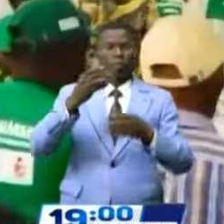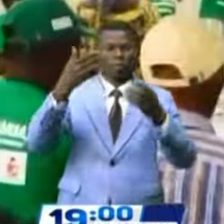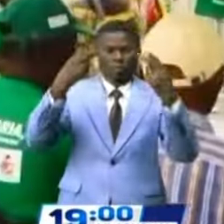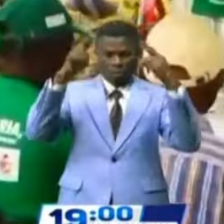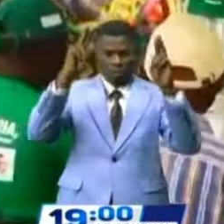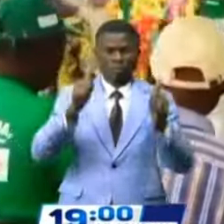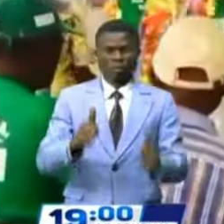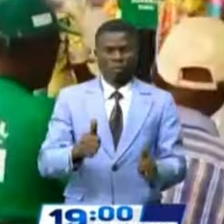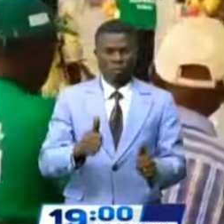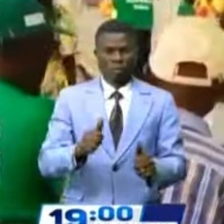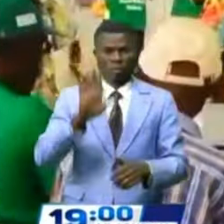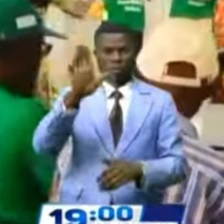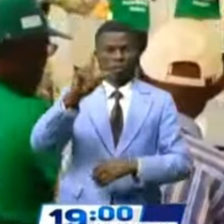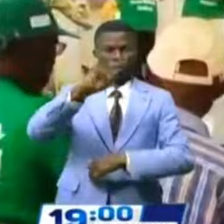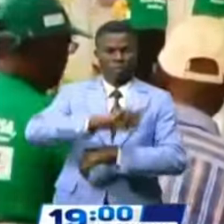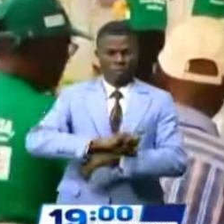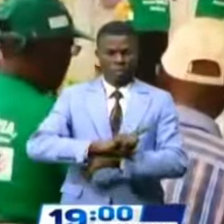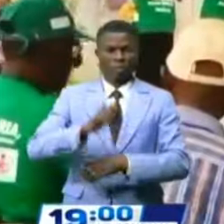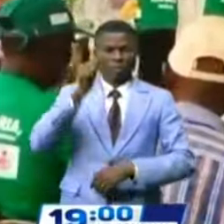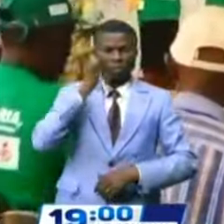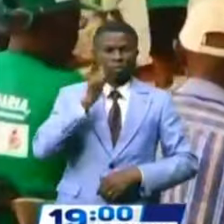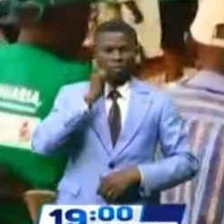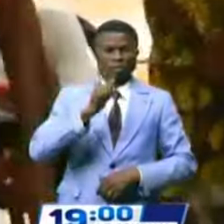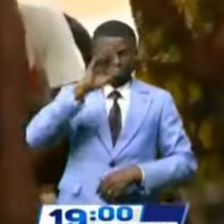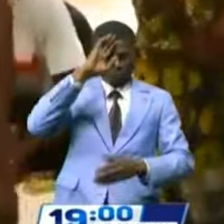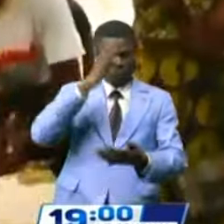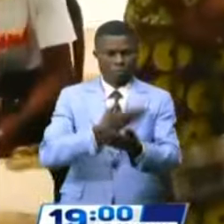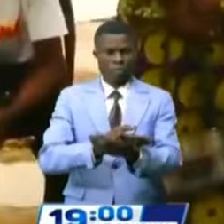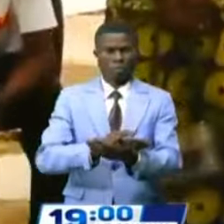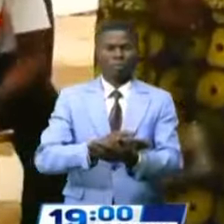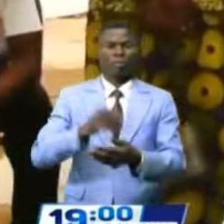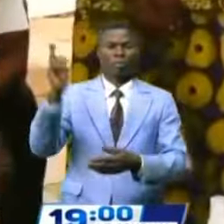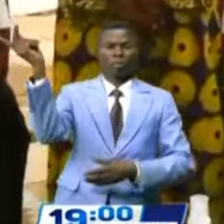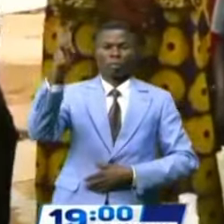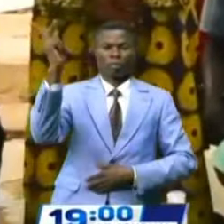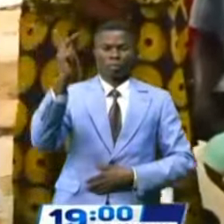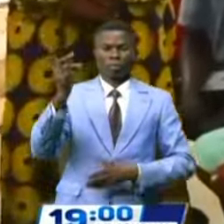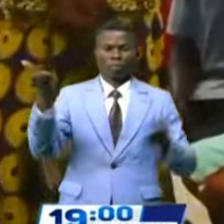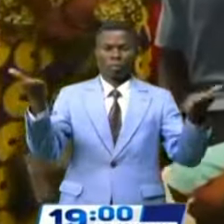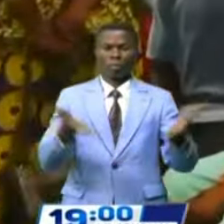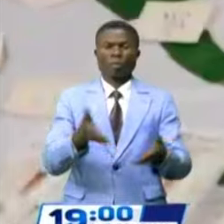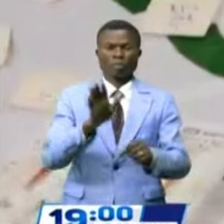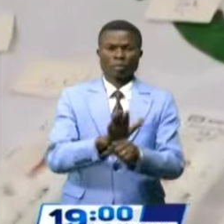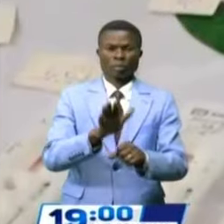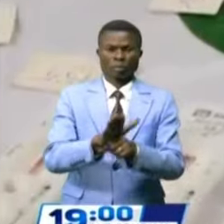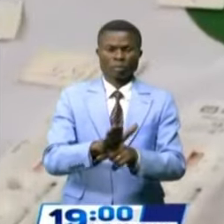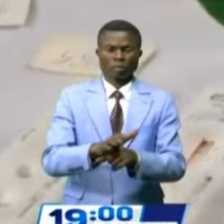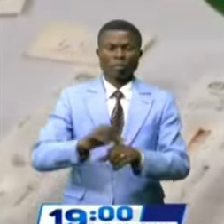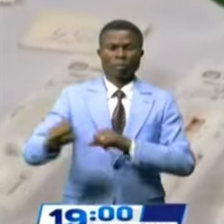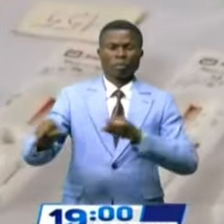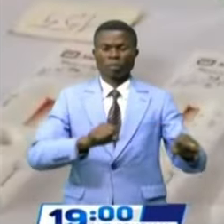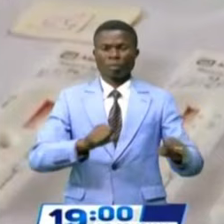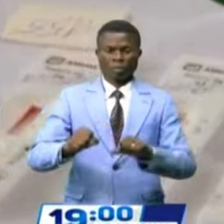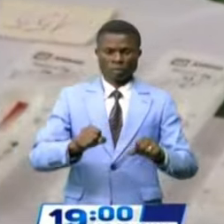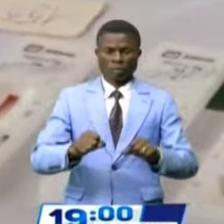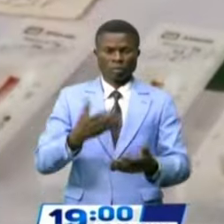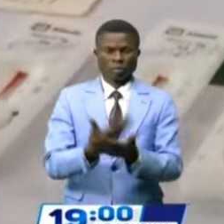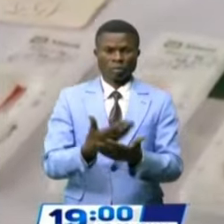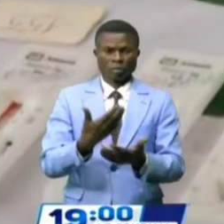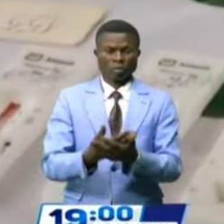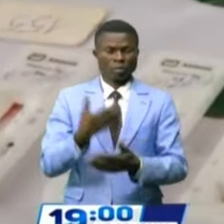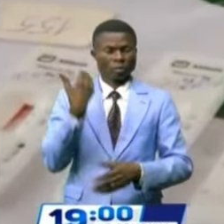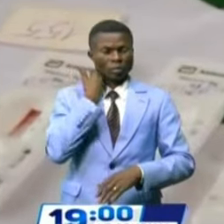succès. Pendant 5 jours, les filles et les fils de Kikwit se sont présentés en masse pour le test de diagnostic rapide